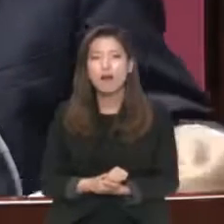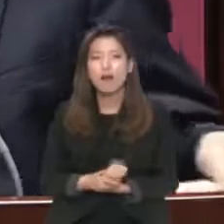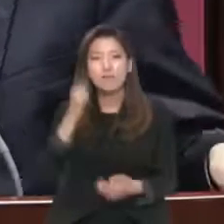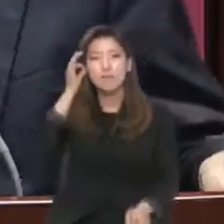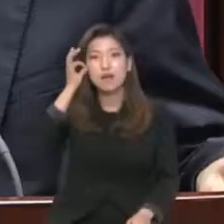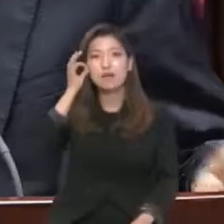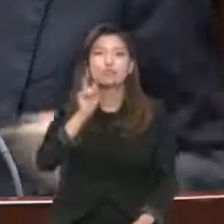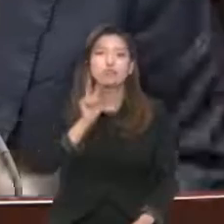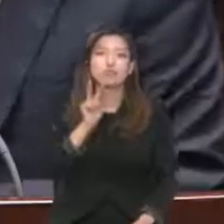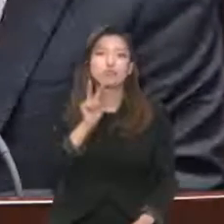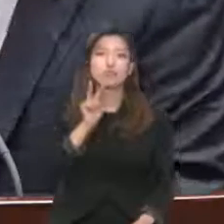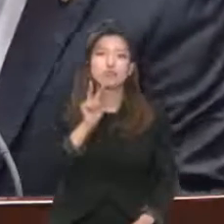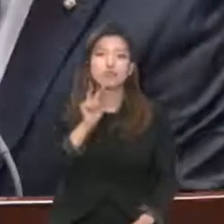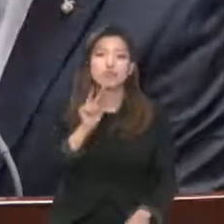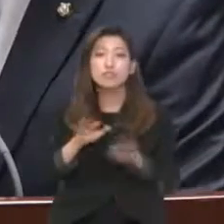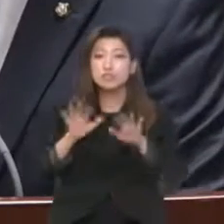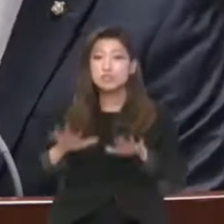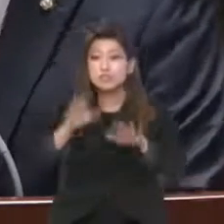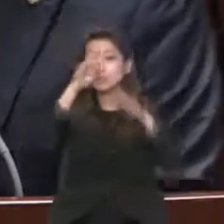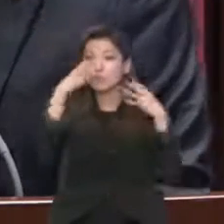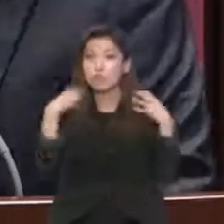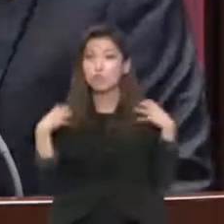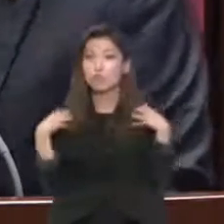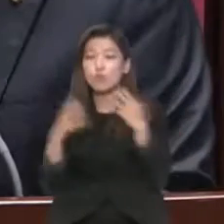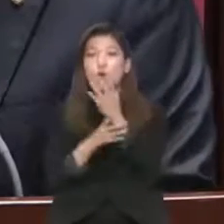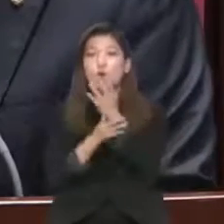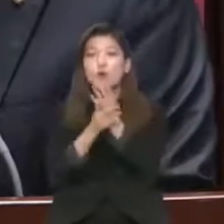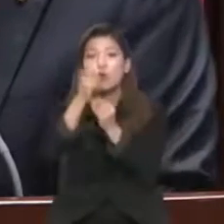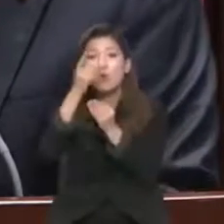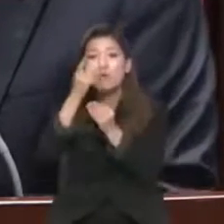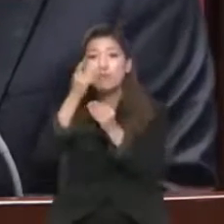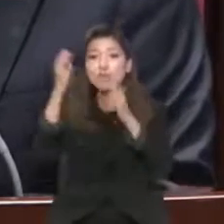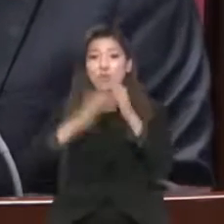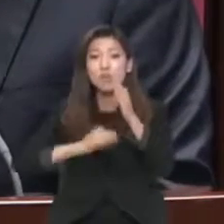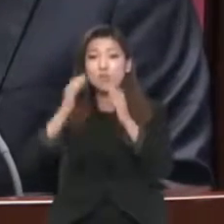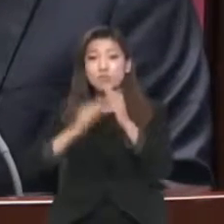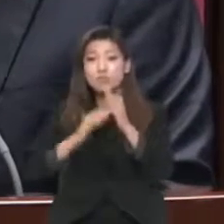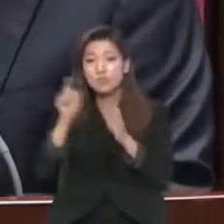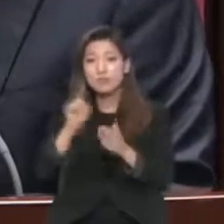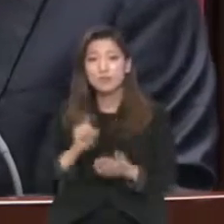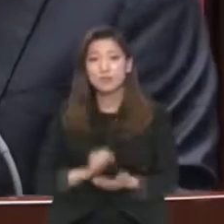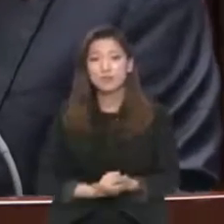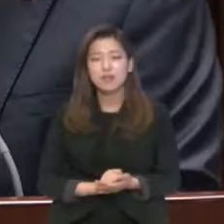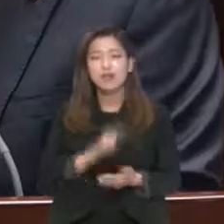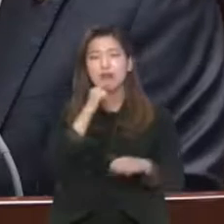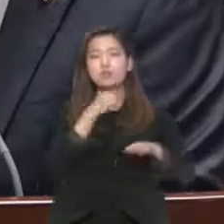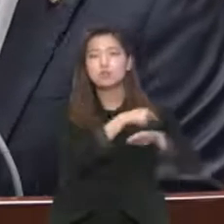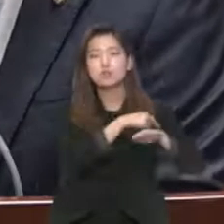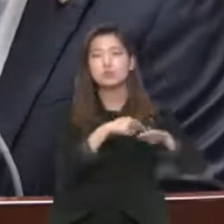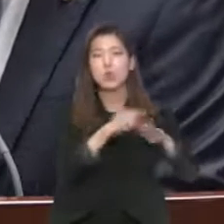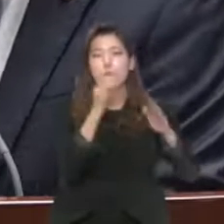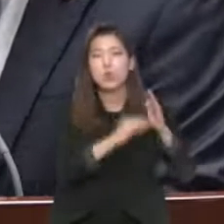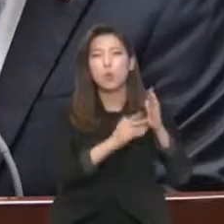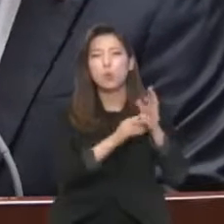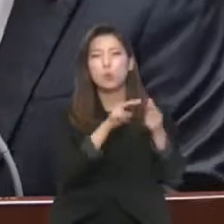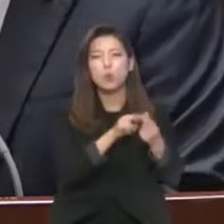장관님, 현 정부의 공식적인 통일 방안이 무엇인지 아십니까? 네, 민족공동체 통일 방안입니다. 예, 94년에